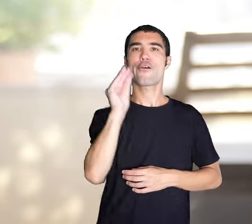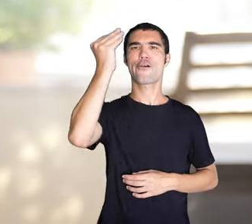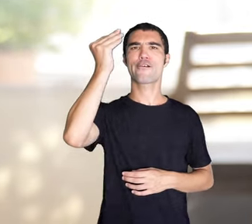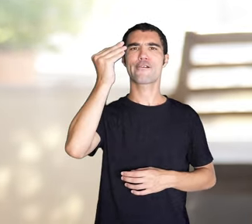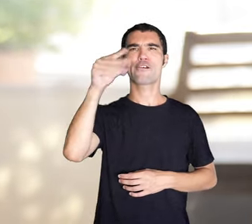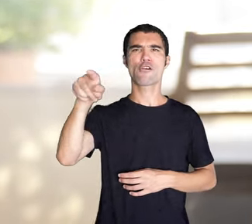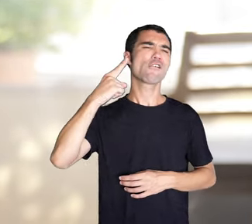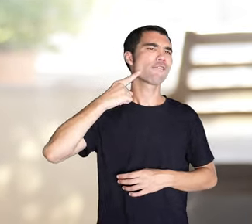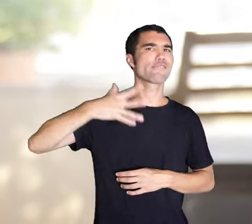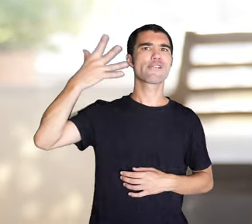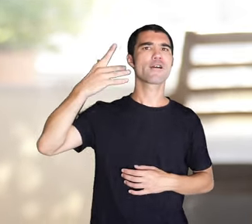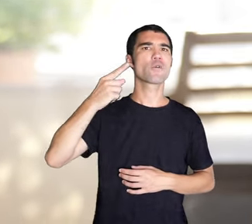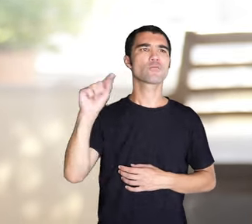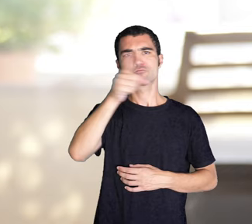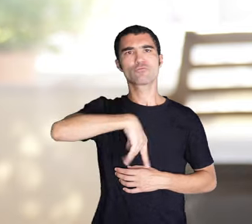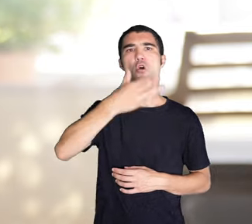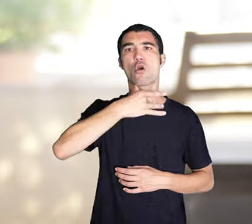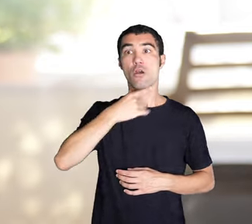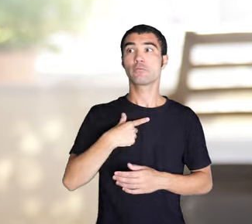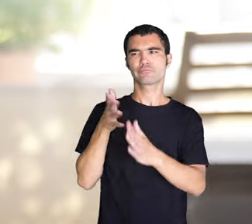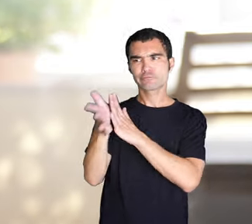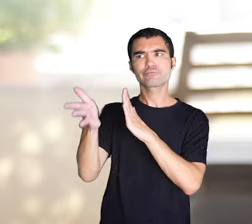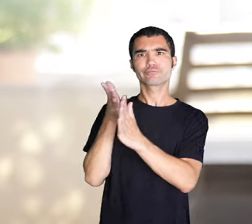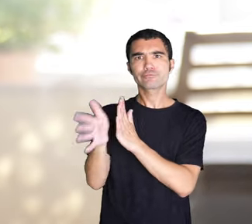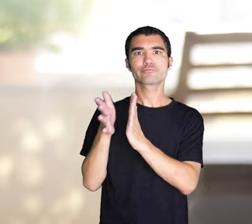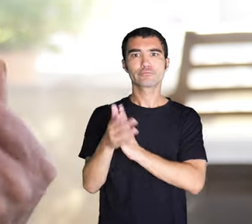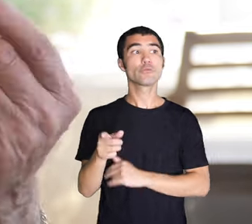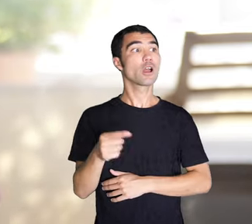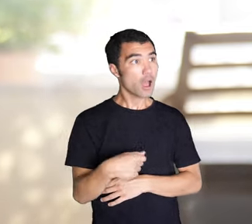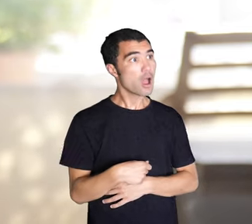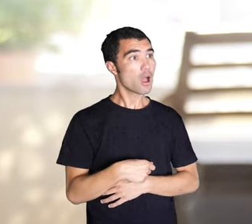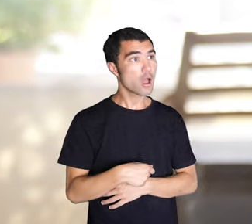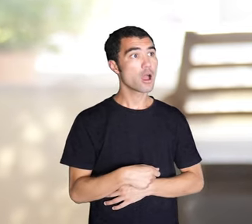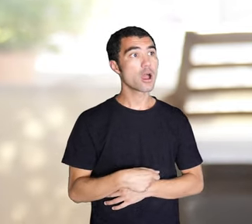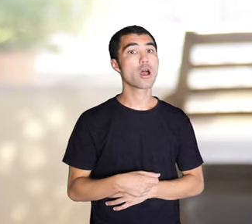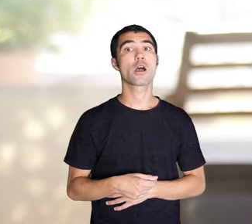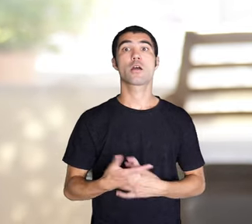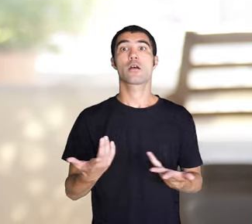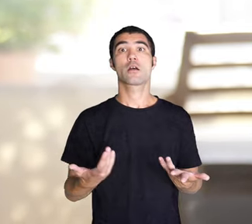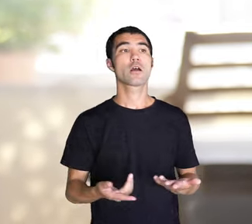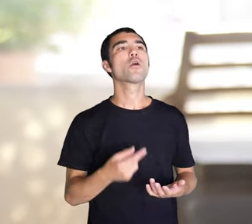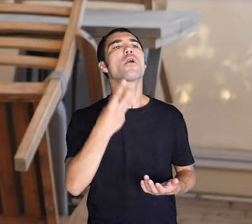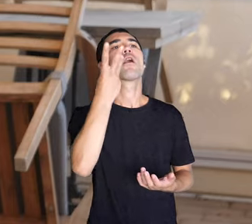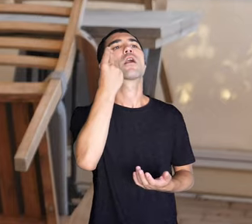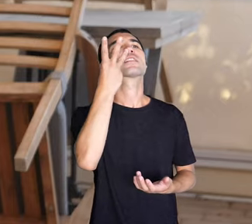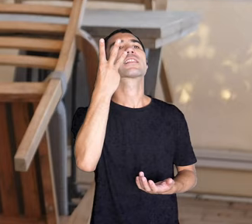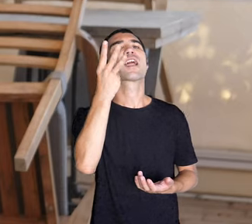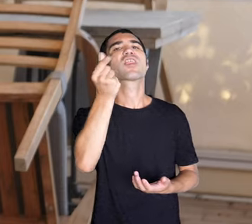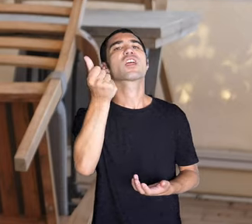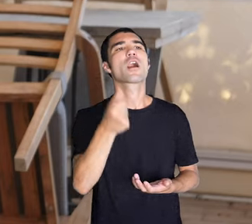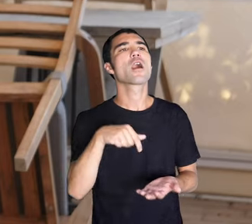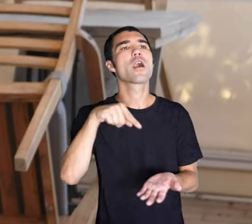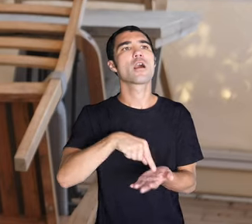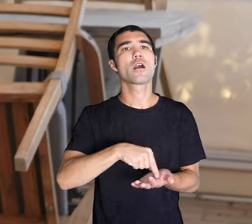conegut, i li vaig dir, mam, me passa això, això. Dic, sí, que me cobraràs per 3 dies. Diu,